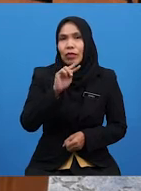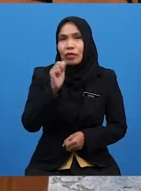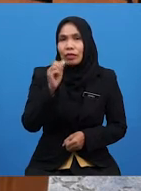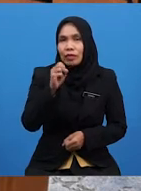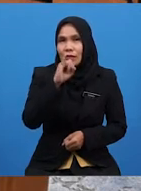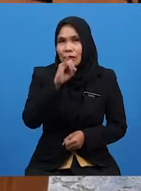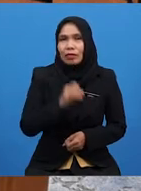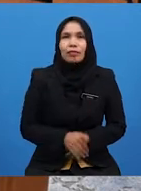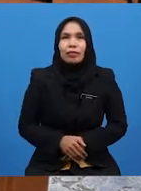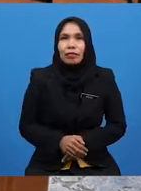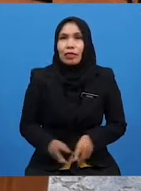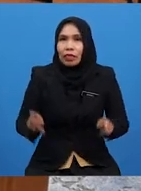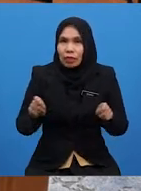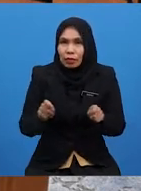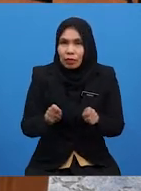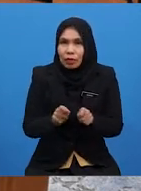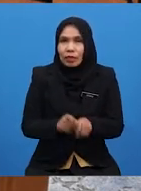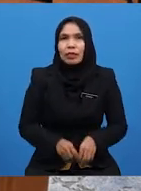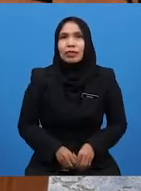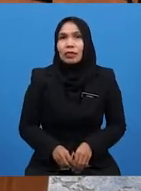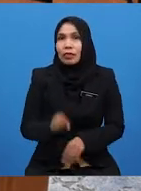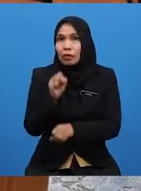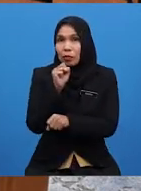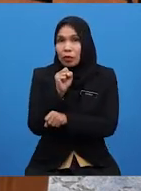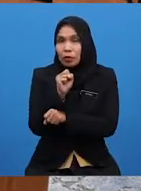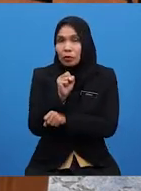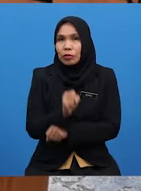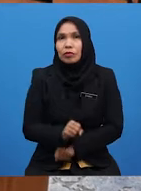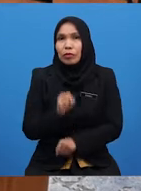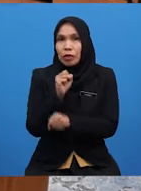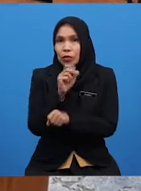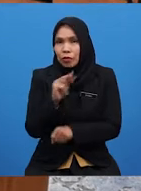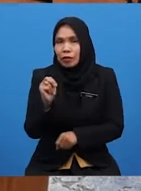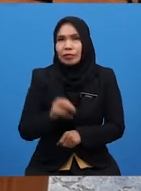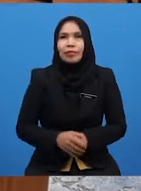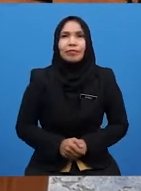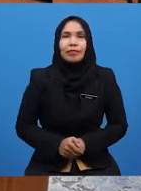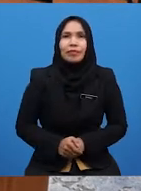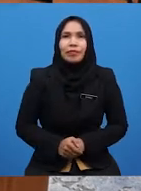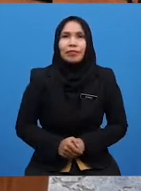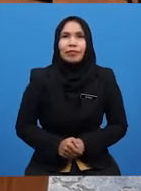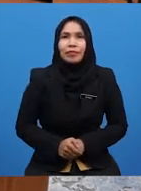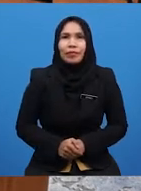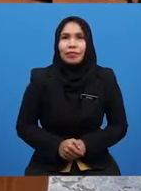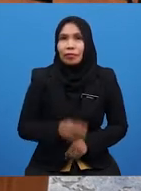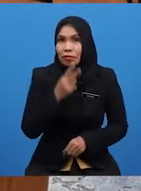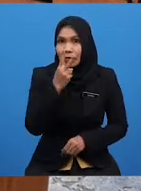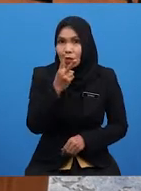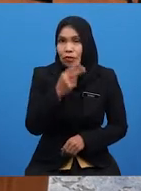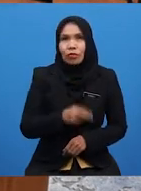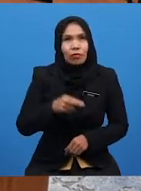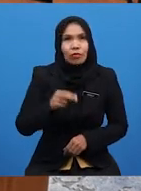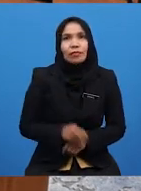tadi kita telah pun menyaksikan sedikit sebanyak bisual ini rumah berkonsepkan Moden kontemporari